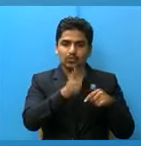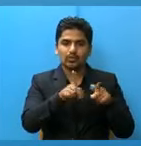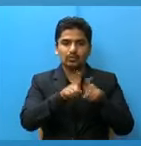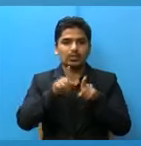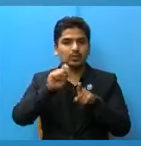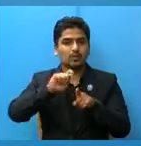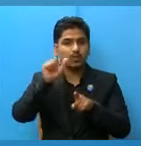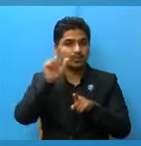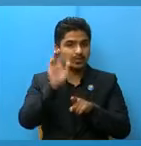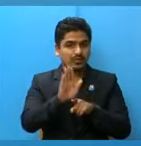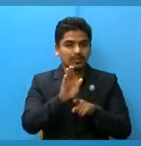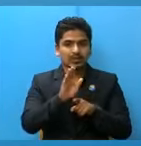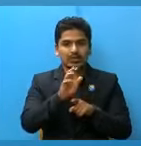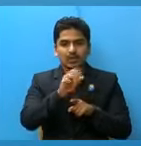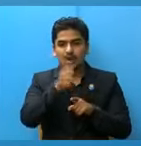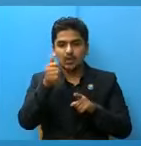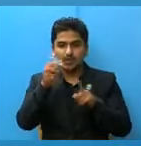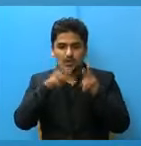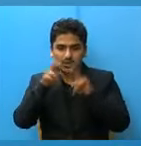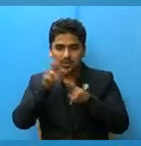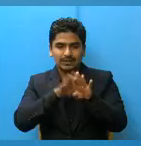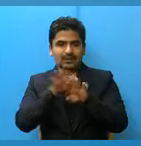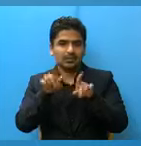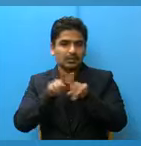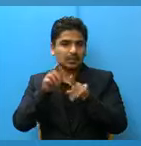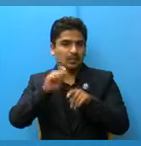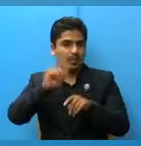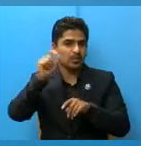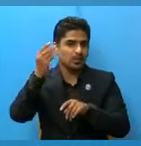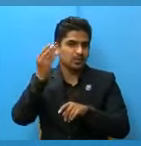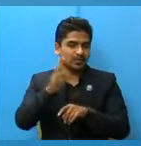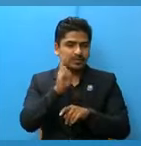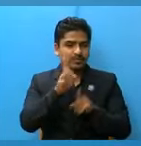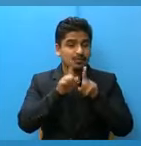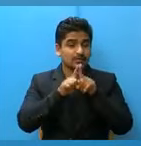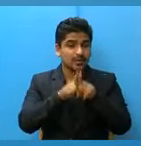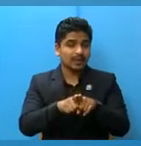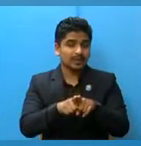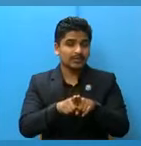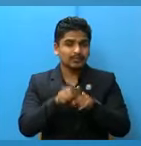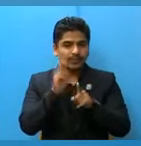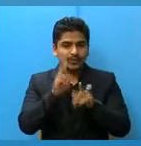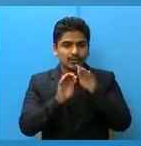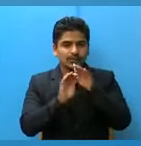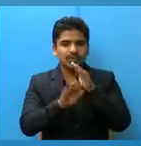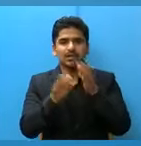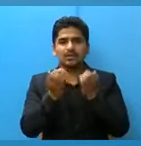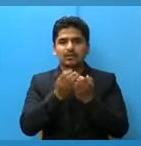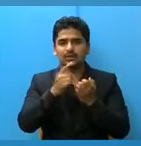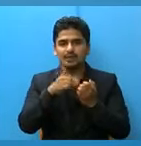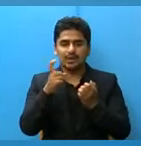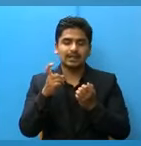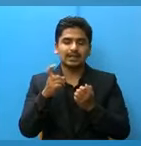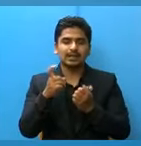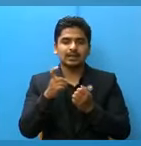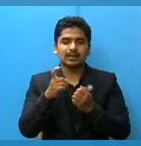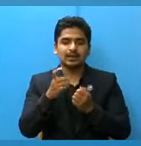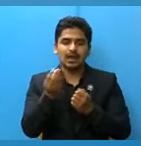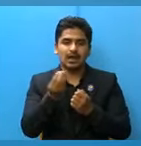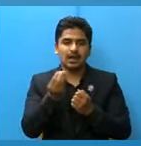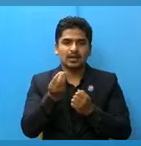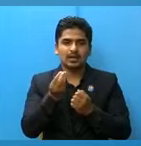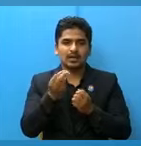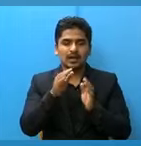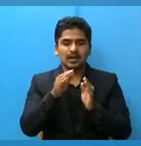रेक उन्न मांचीन फरुग दिन देखी कानी काबडनेट हो यह संचालन गर्न को लाई यू टेस्ट गर्न को लाई अलिकदा